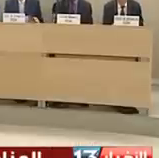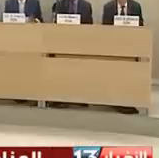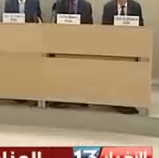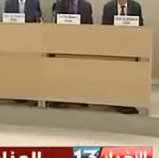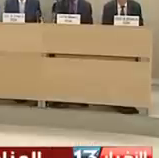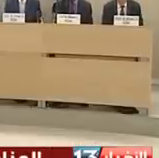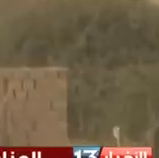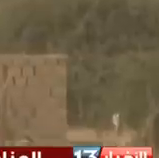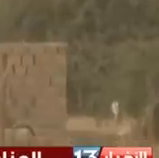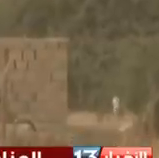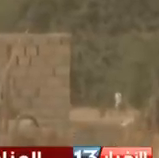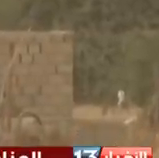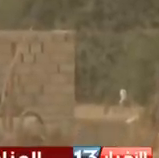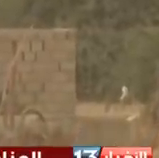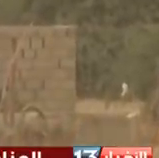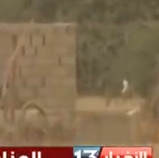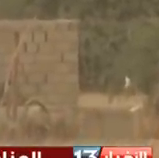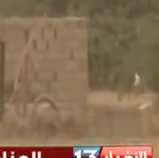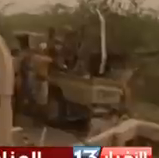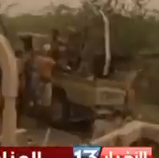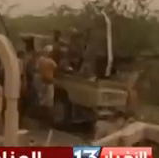في الانتهاكات في عدة دول.